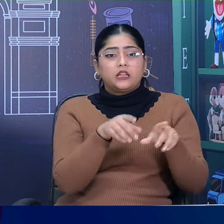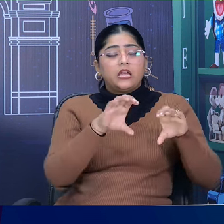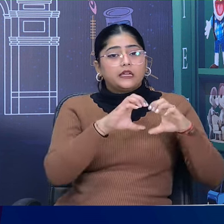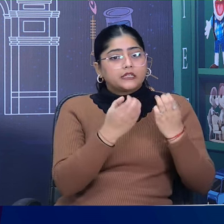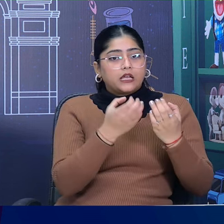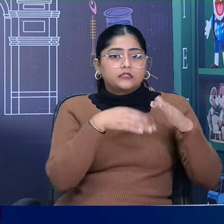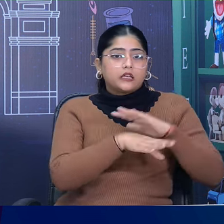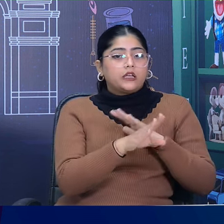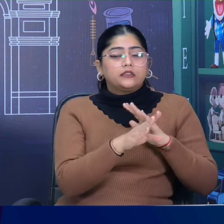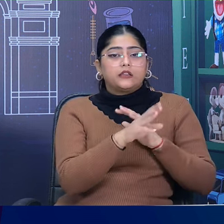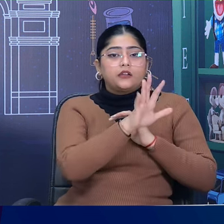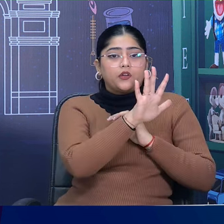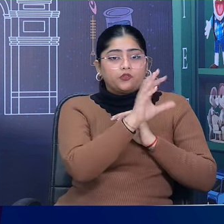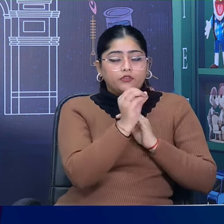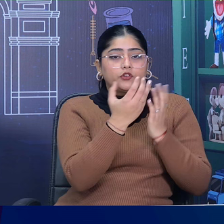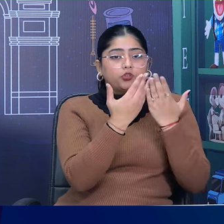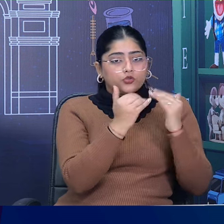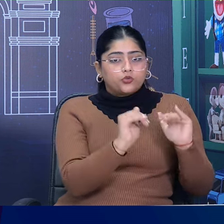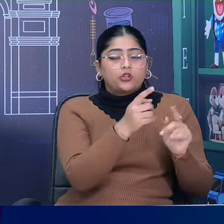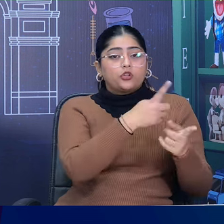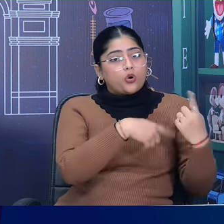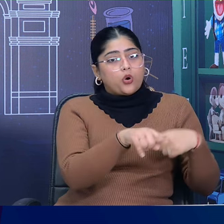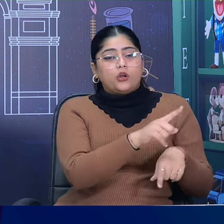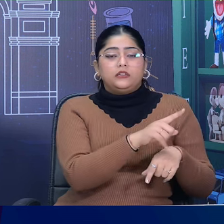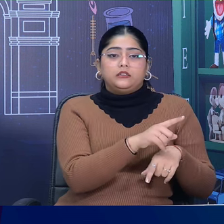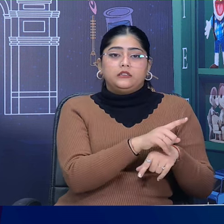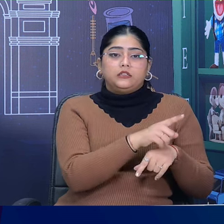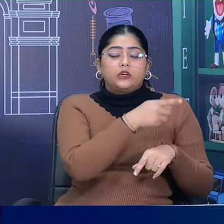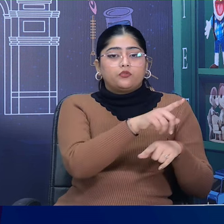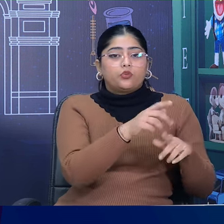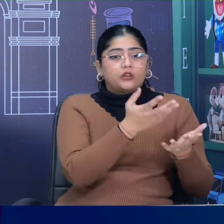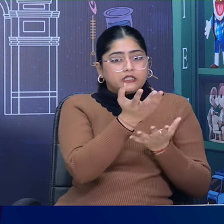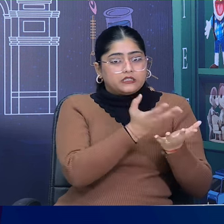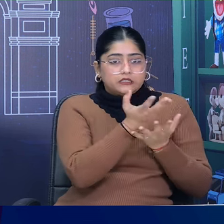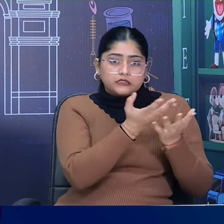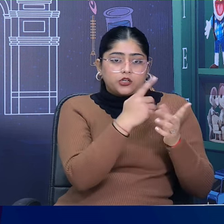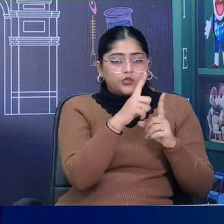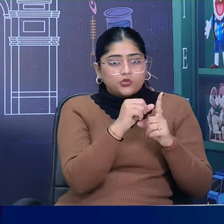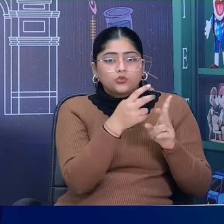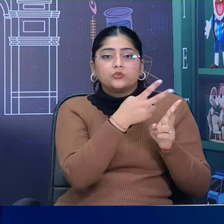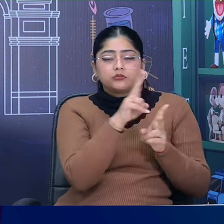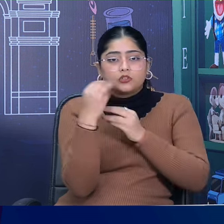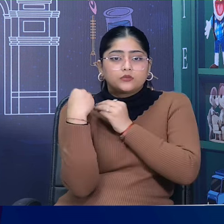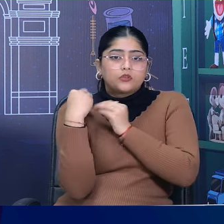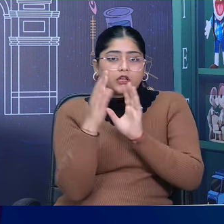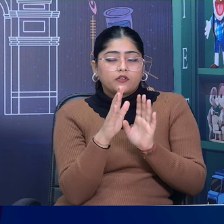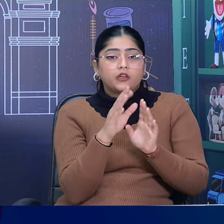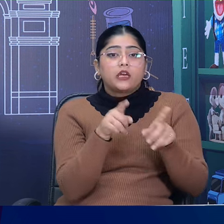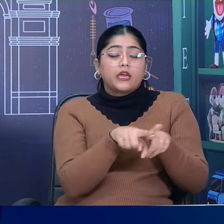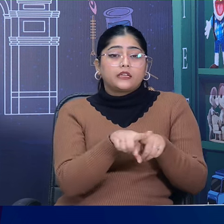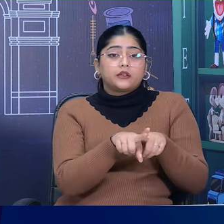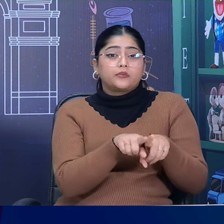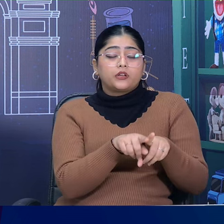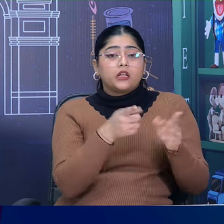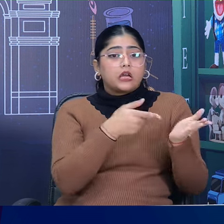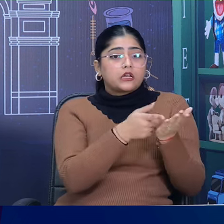डिस्कशन होगी तो वो 50 के 50 जो बच्चे हैं वो उस डिस्कशन का हिस्सा बनेंगे यानी कि पूरा गांव जिसके अंदर हम बात कर